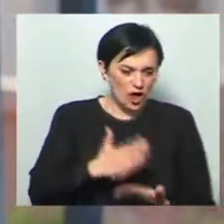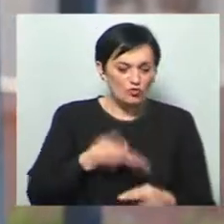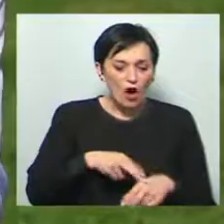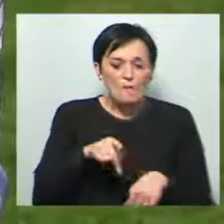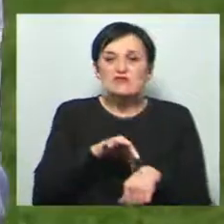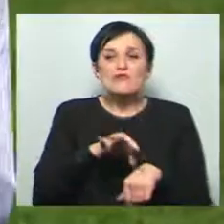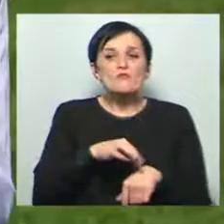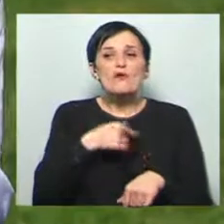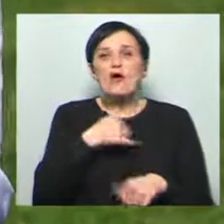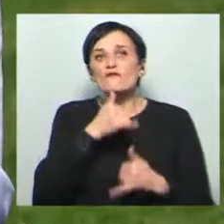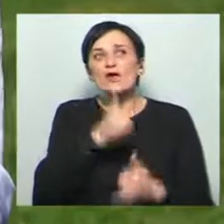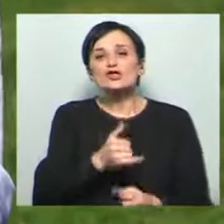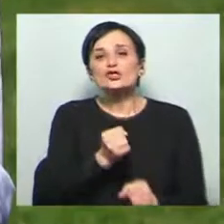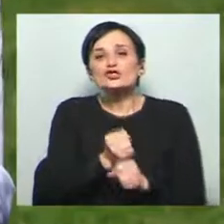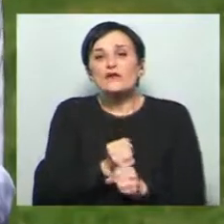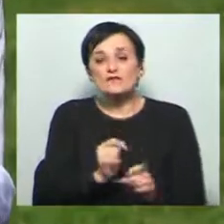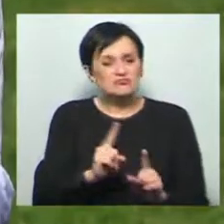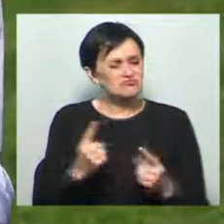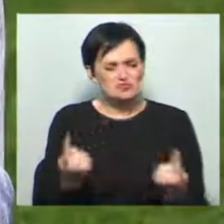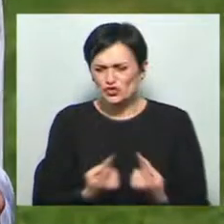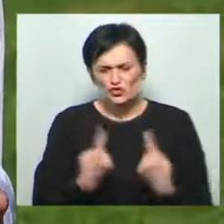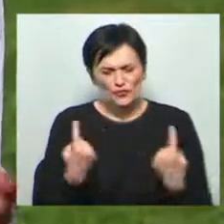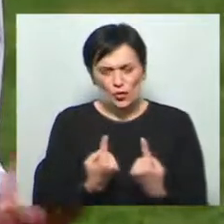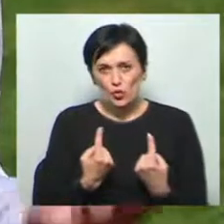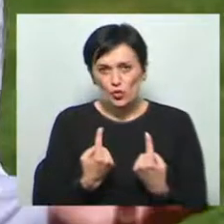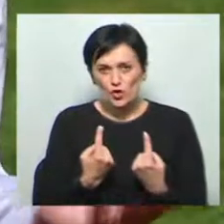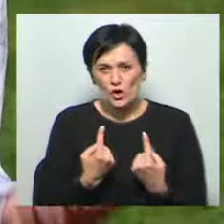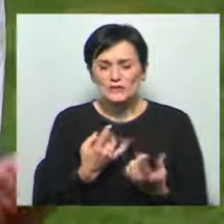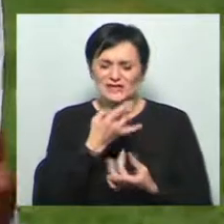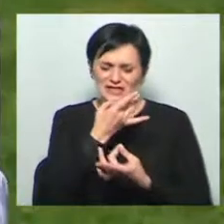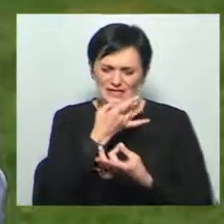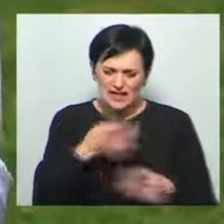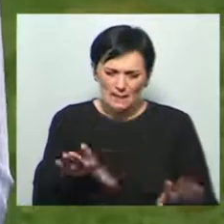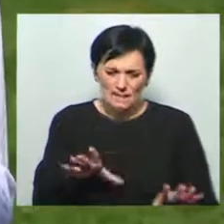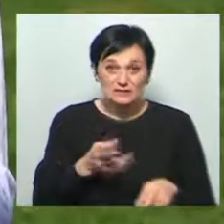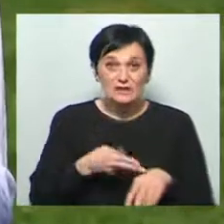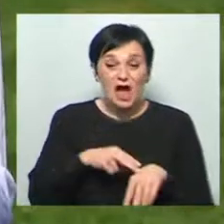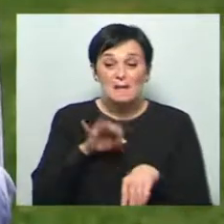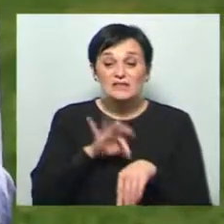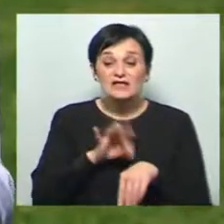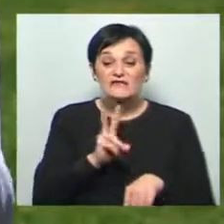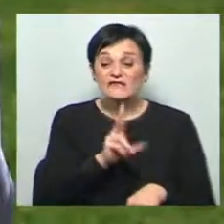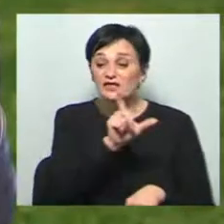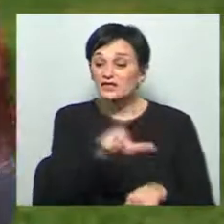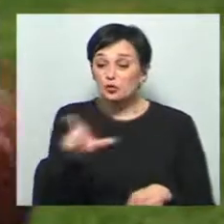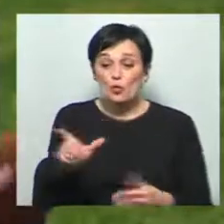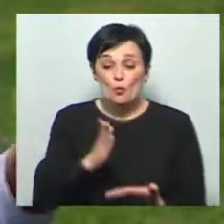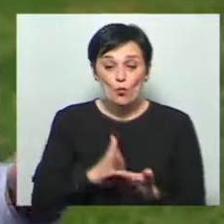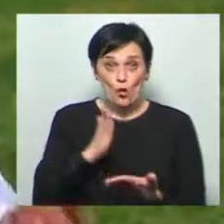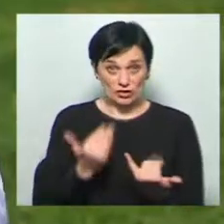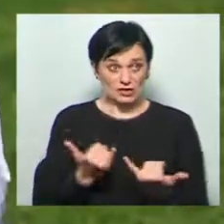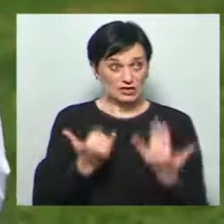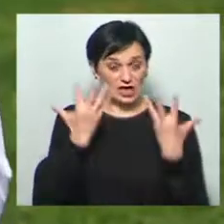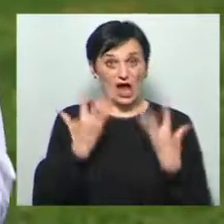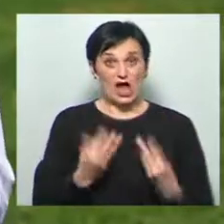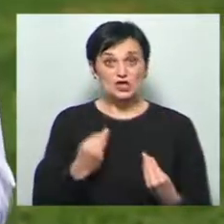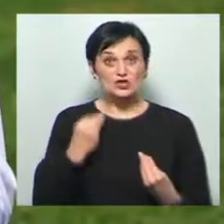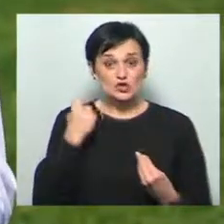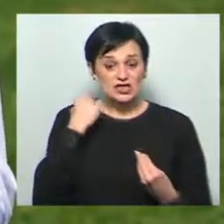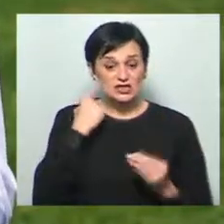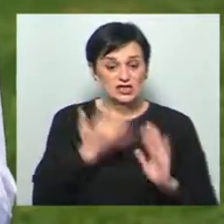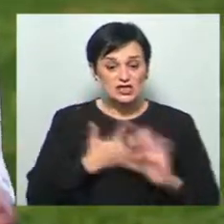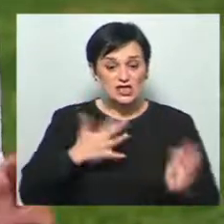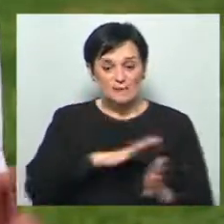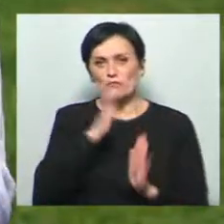გამო ვერ შევძლებ რაღაცას. ჩვეულებრივად ყველას ნებისმიერს ამ დაავადების მქონეს, ვინც დღესდღეობით იგებს ამ